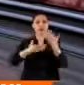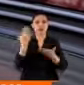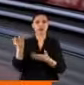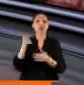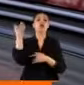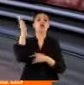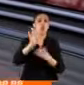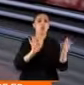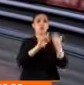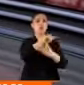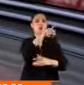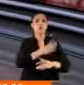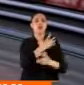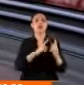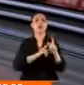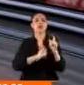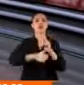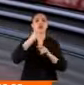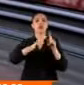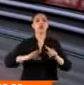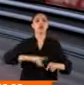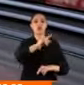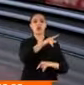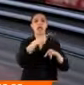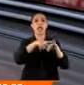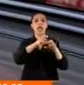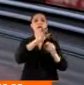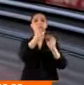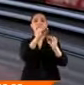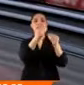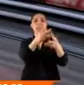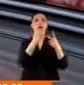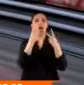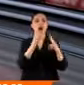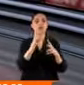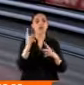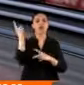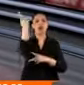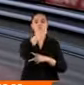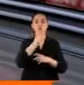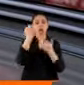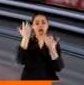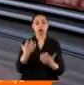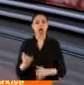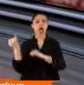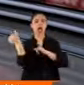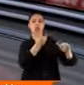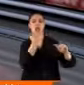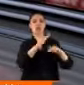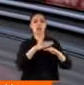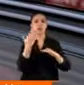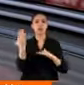Sonra muhalefete geldi. CHP Genel Başkanı Kemal Kılıçdaroğlu'nu HDP'ye destek veren açıklamaları üzerinden çok sert sözlerle eleştirdi